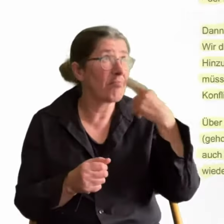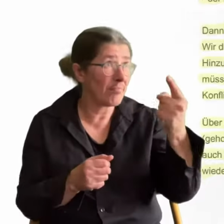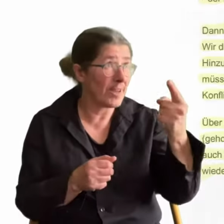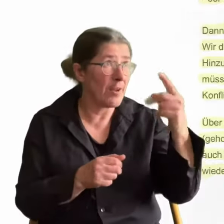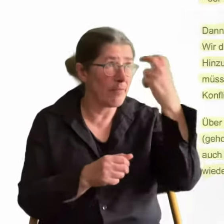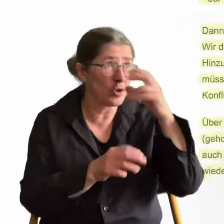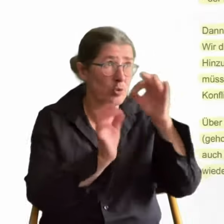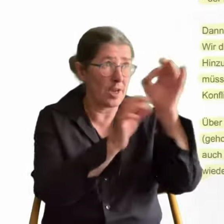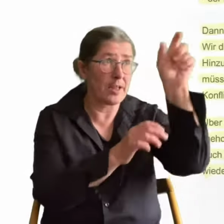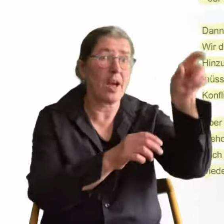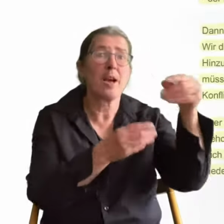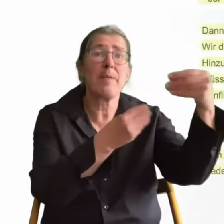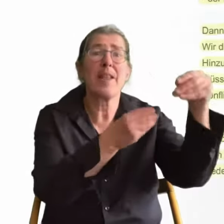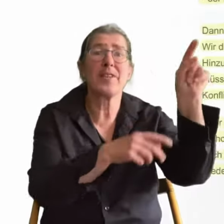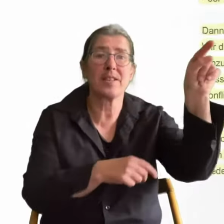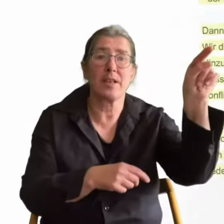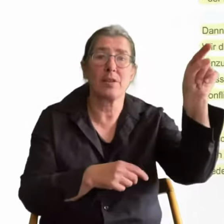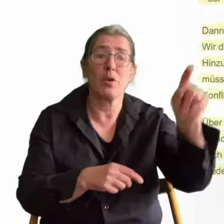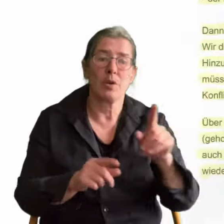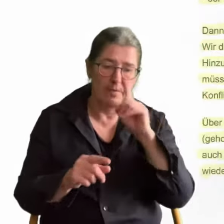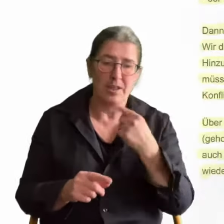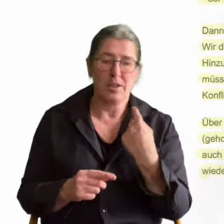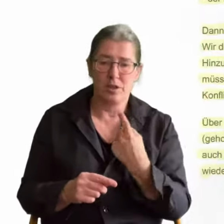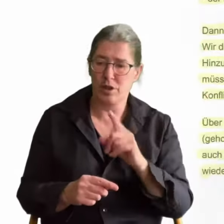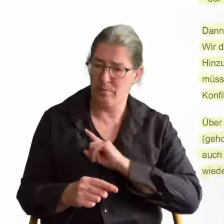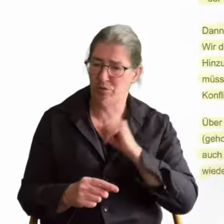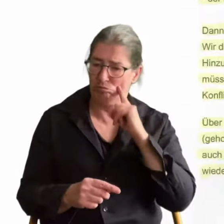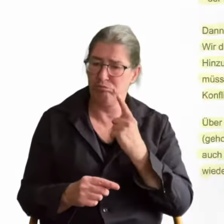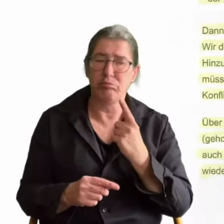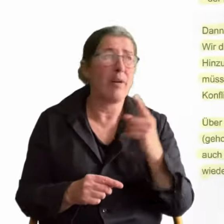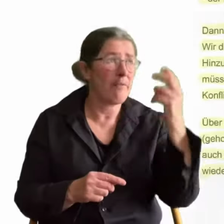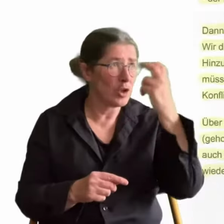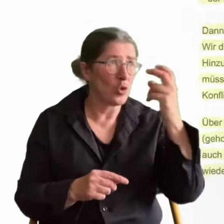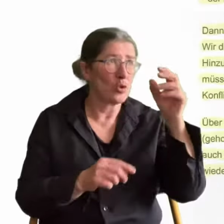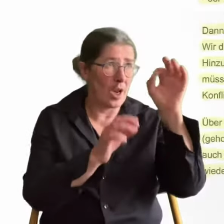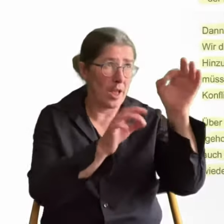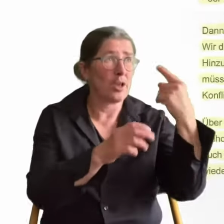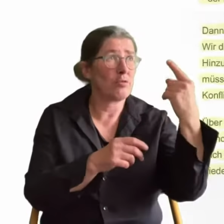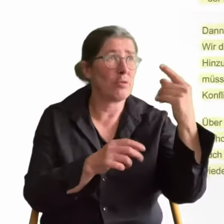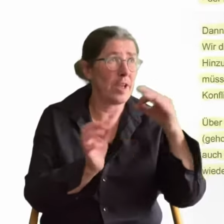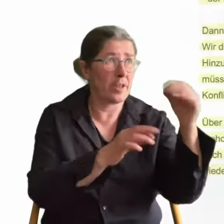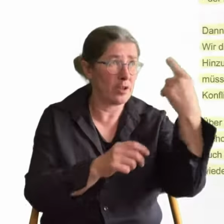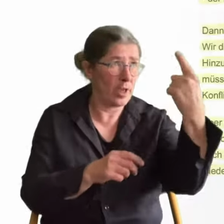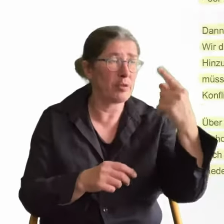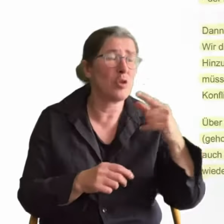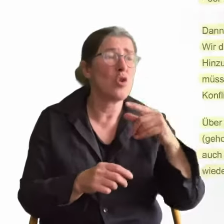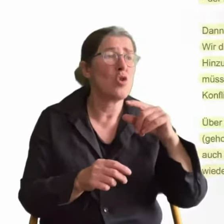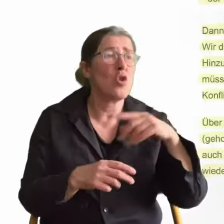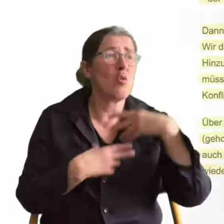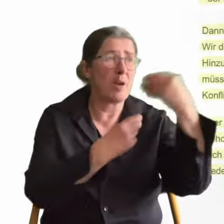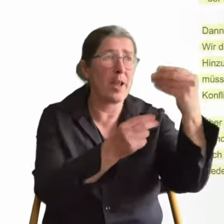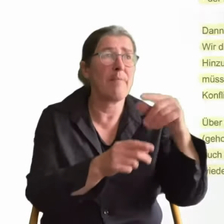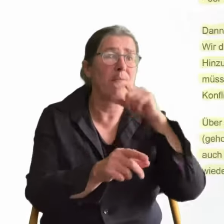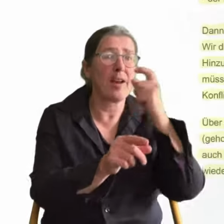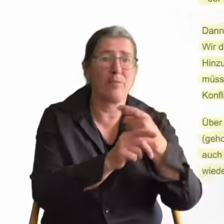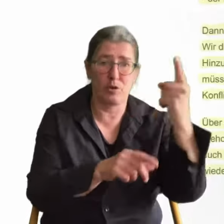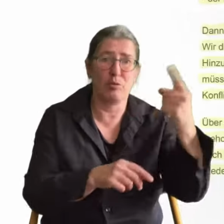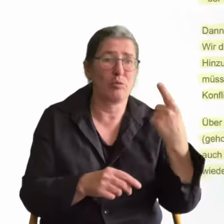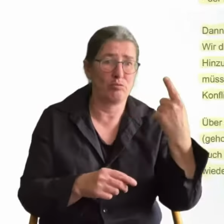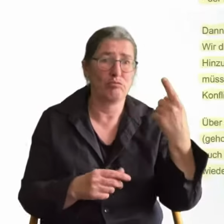qualifiziert angesehen haben und wenn sie gedacht haben dass der versuchsleiter die verantwortung übernimmt für den